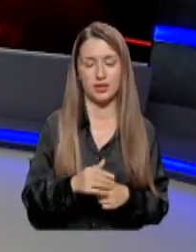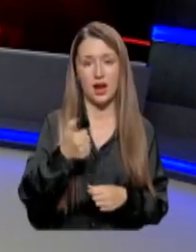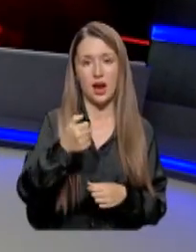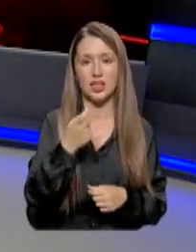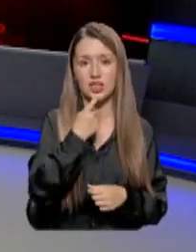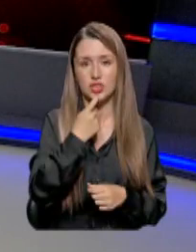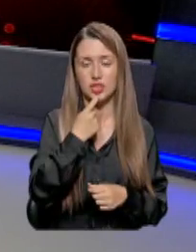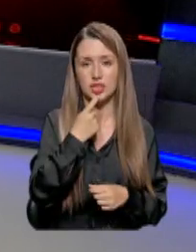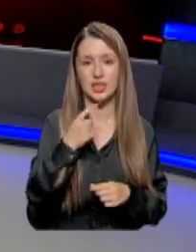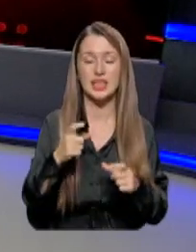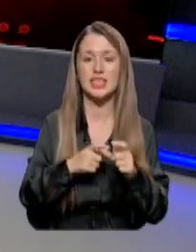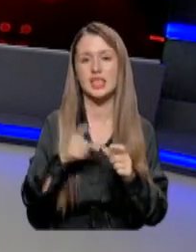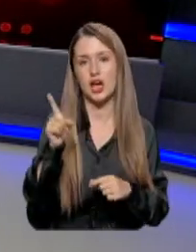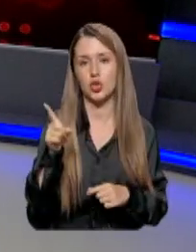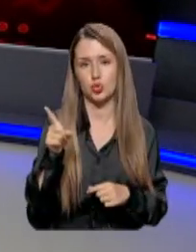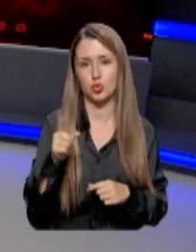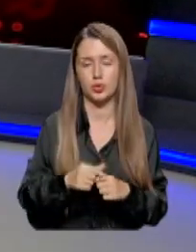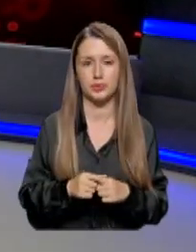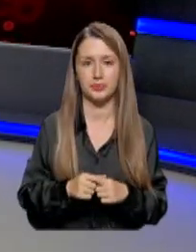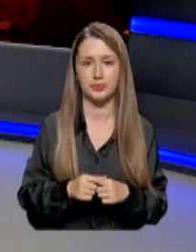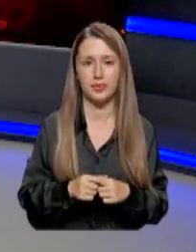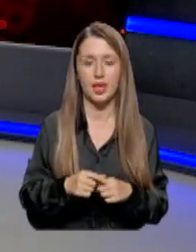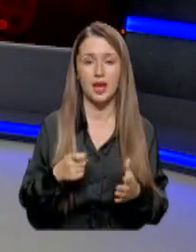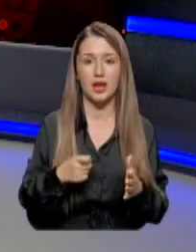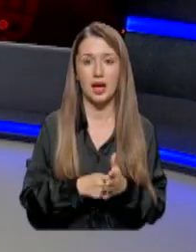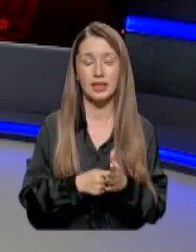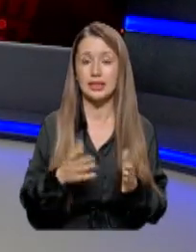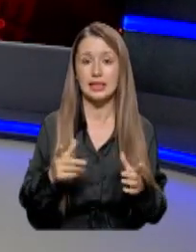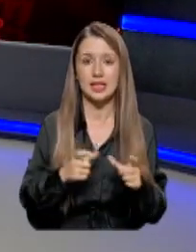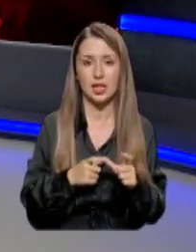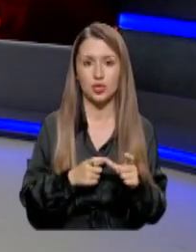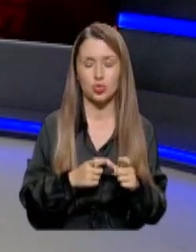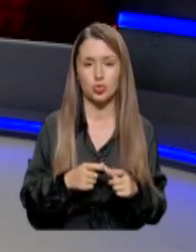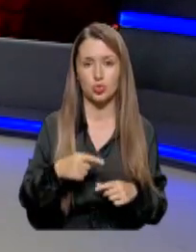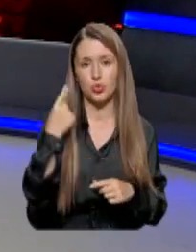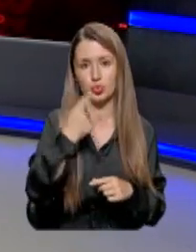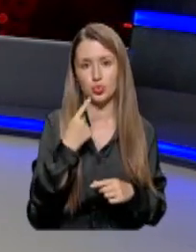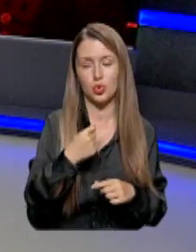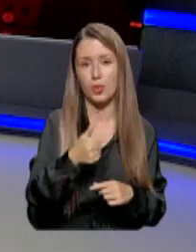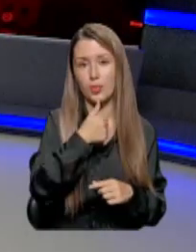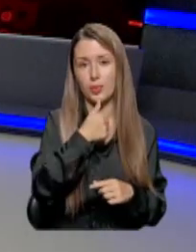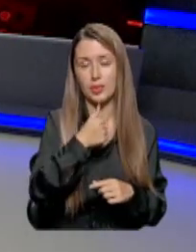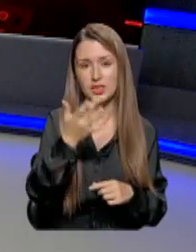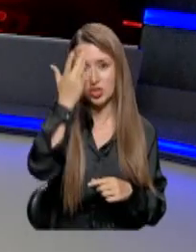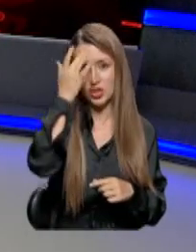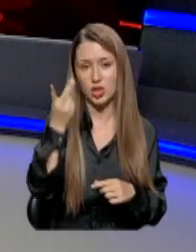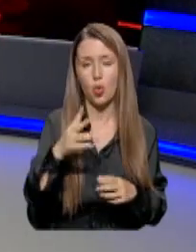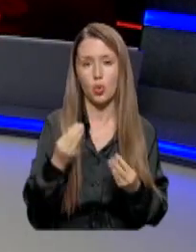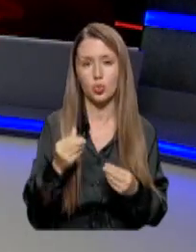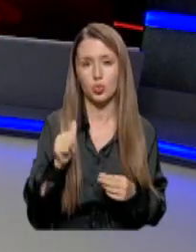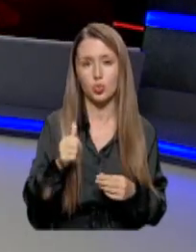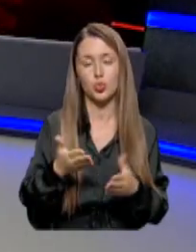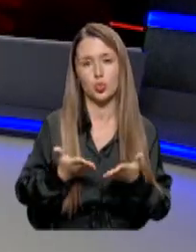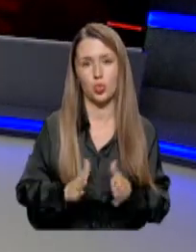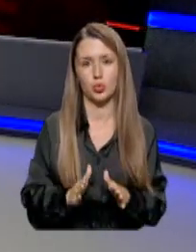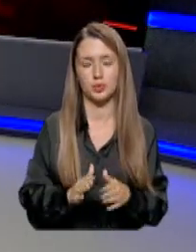6 yaşındaki Selçuk Beki. Adı neden Selçuk? Çünkü babasının şehit olduğu gün